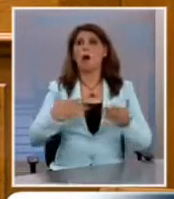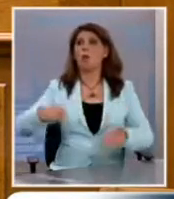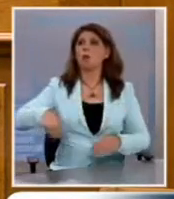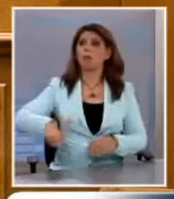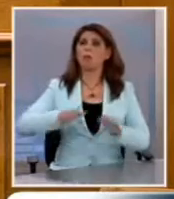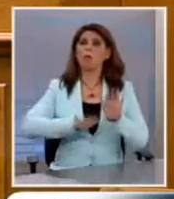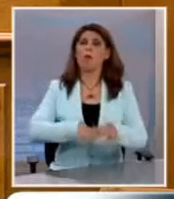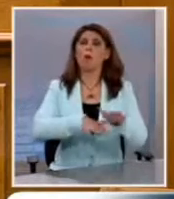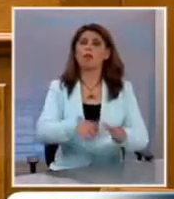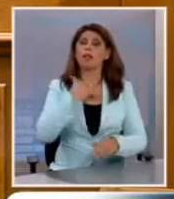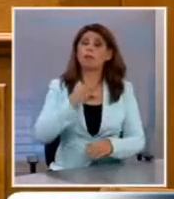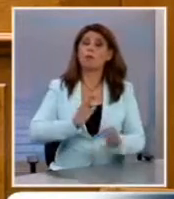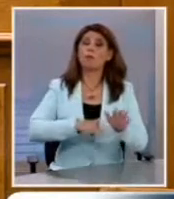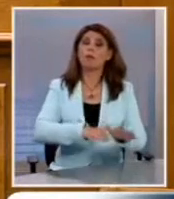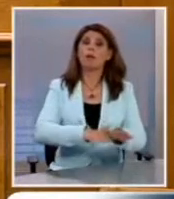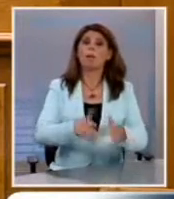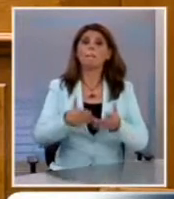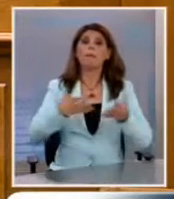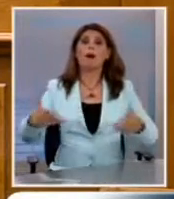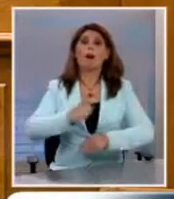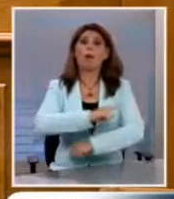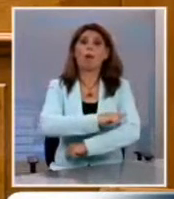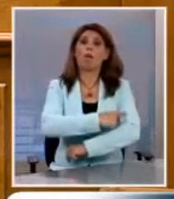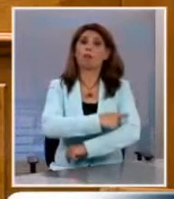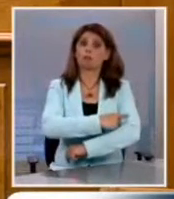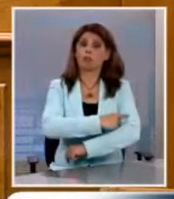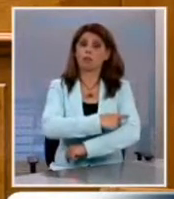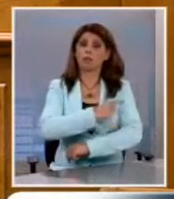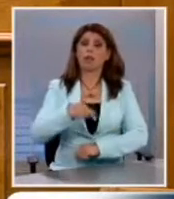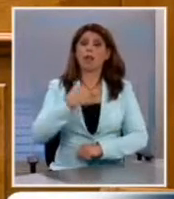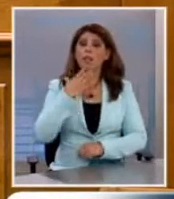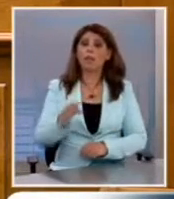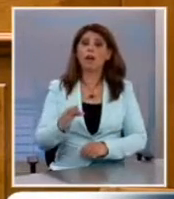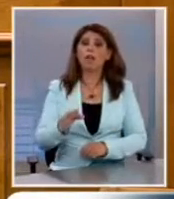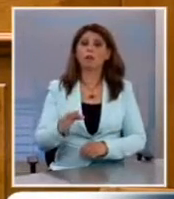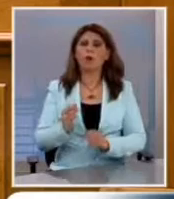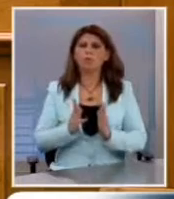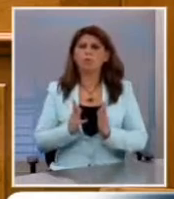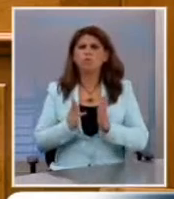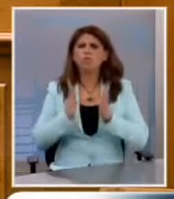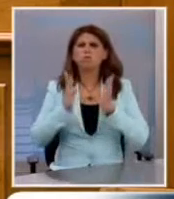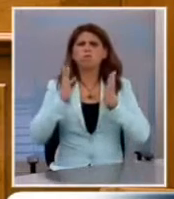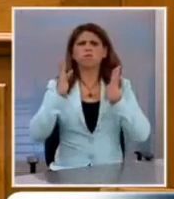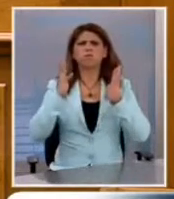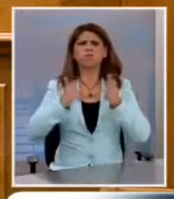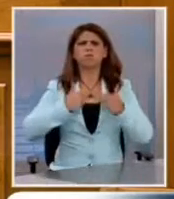Γι' αυτό και κάνουν πορείες οι μεγαλογιατροί. Γι' αυτό και κοκκινίζουν και σκούζουν οι προηγούμενοι